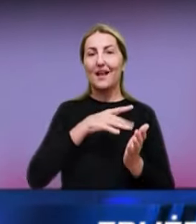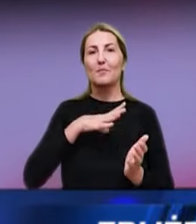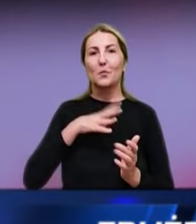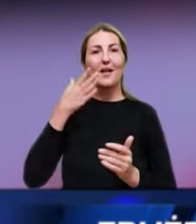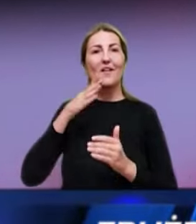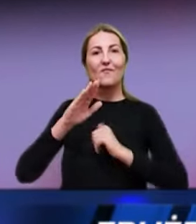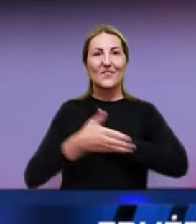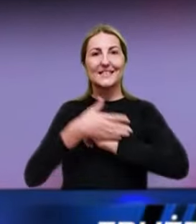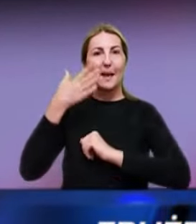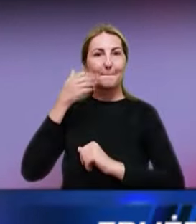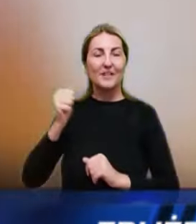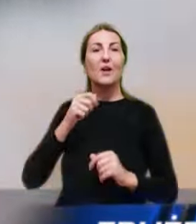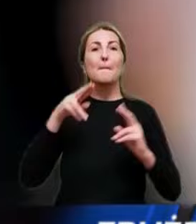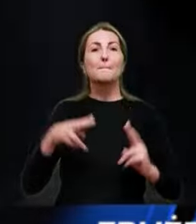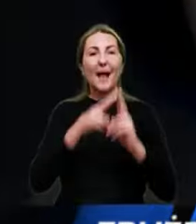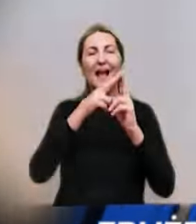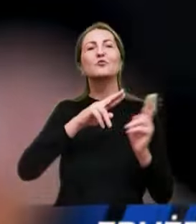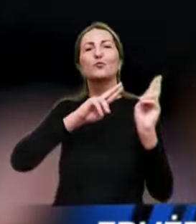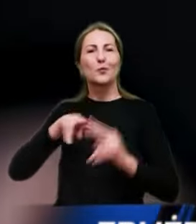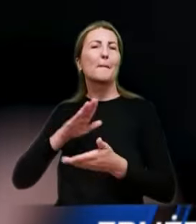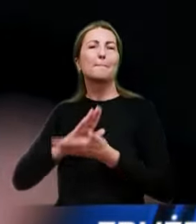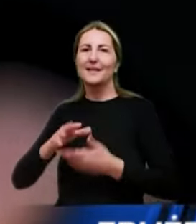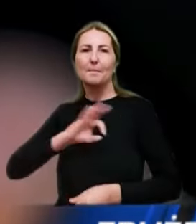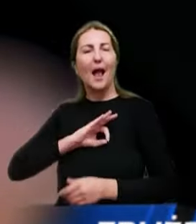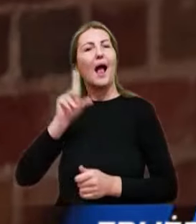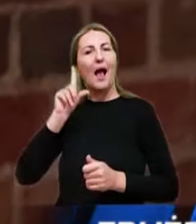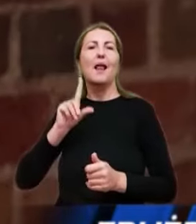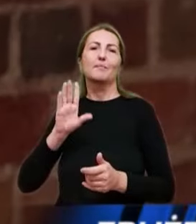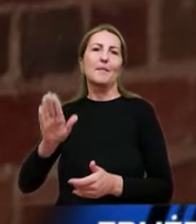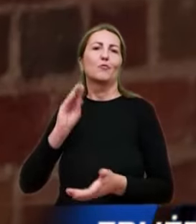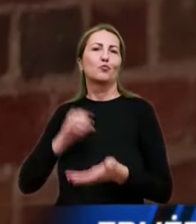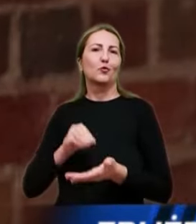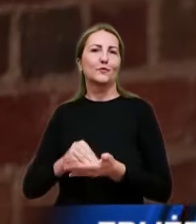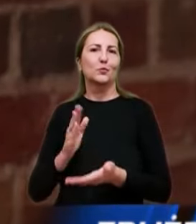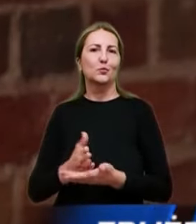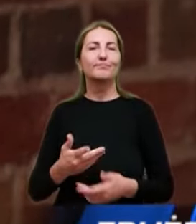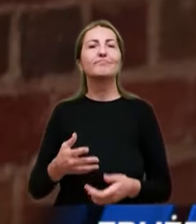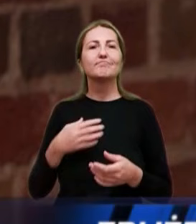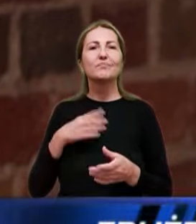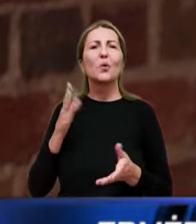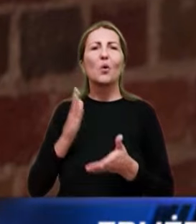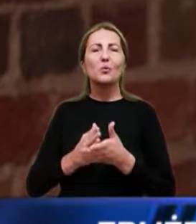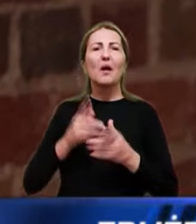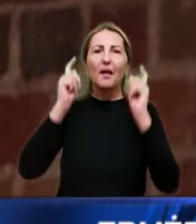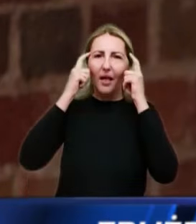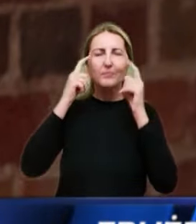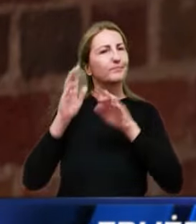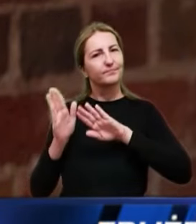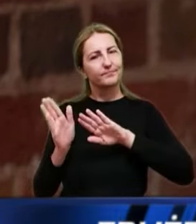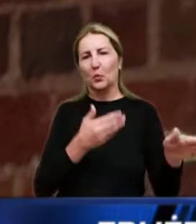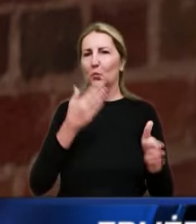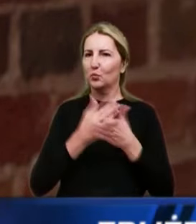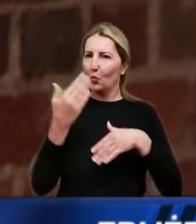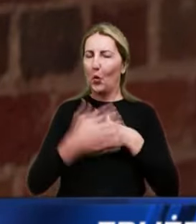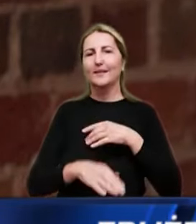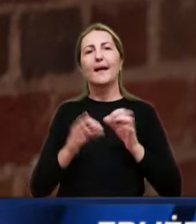Angelika Szymańska wróciła bez medalu, ale z bagażem cennych doświadczeń. Czas na rozpacz już się skończył, mam przed sobą kolejne cele, zatem